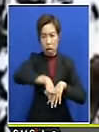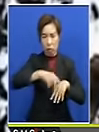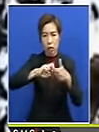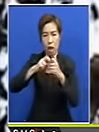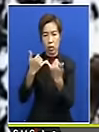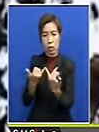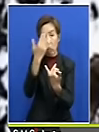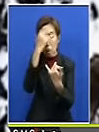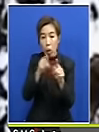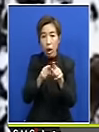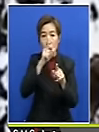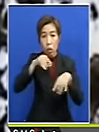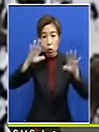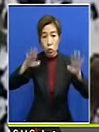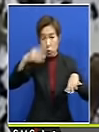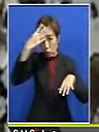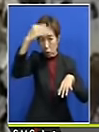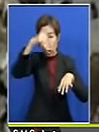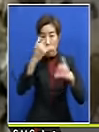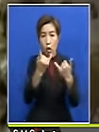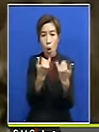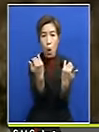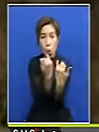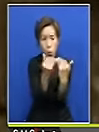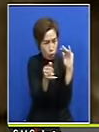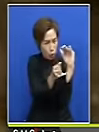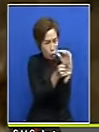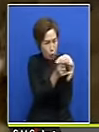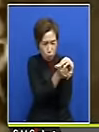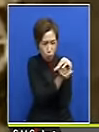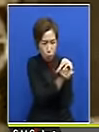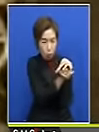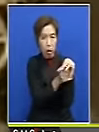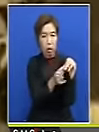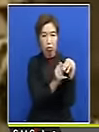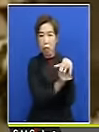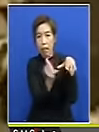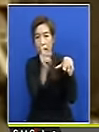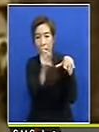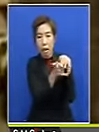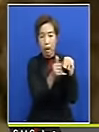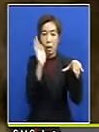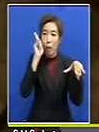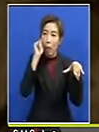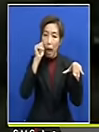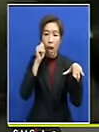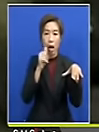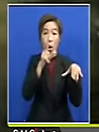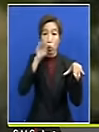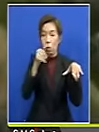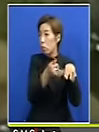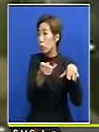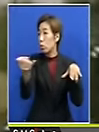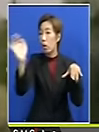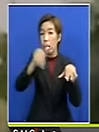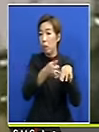ราะว่าตอนนี้นะครับลูกนกเนี่ยเขาก็จะอาศัยอยู่ในโพรงแม่นกก็จะคอยออกไปหาอาหารก็คนที่เข้าไปขโมย